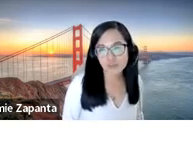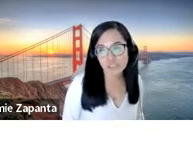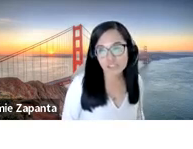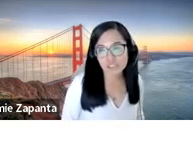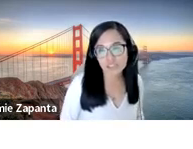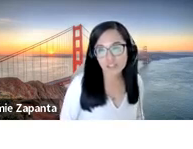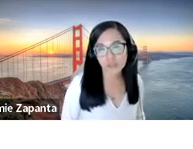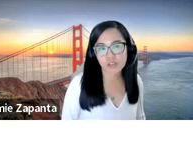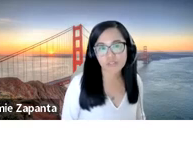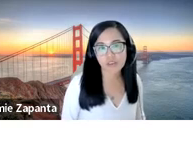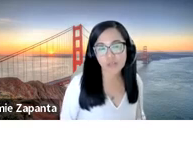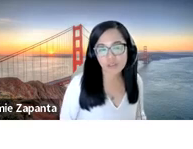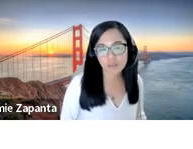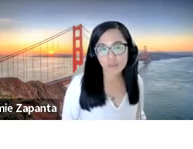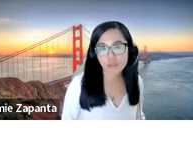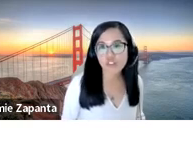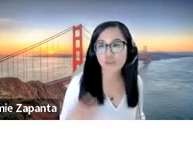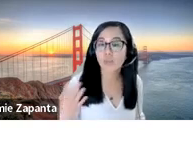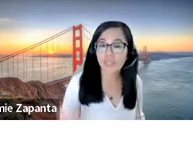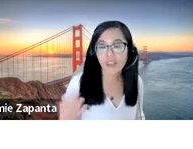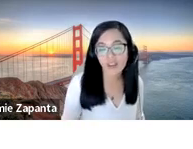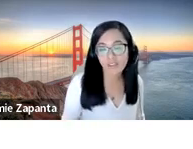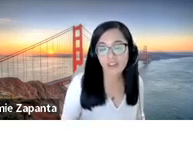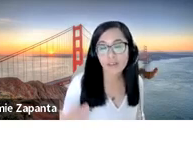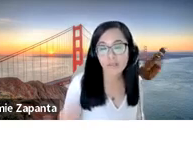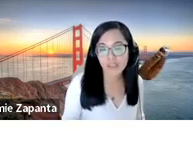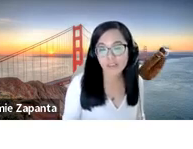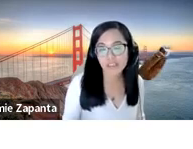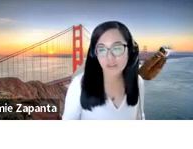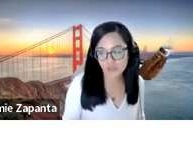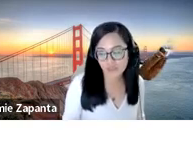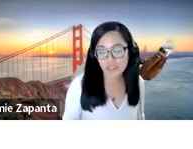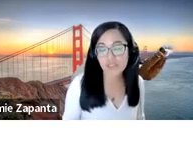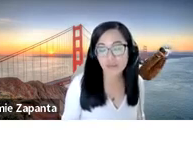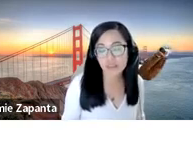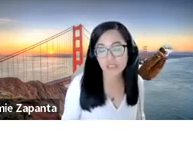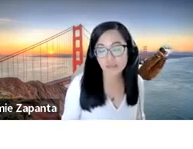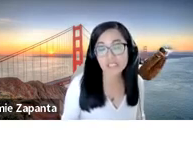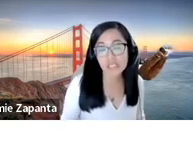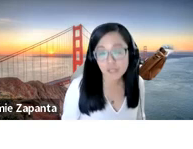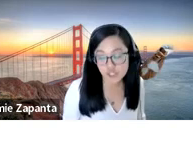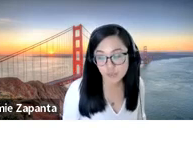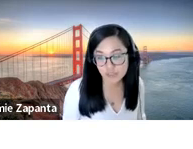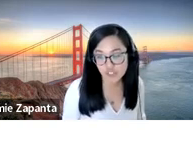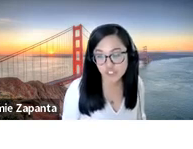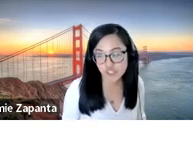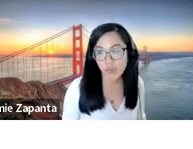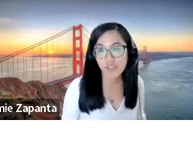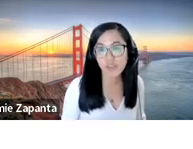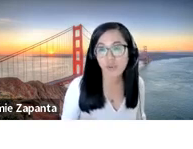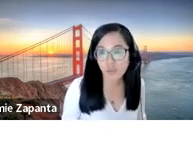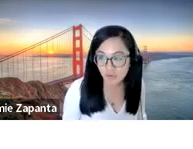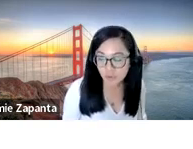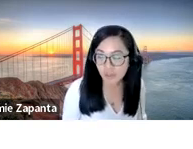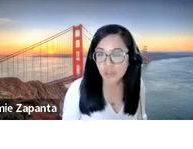individuals get connected with that with employers whom we have. We made a established a established relationship